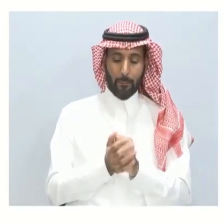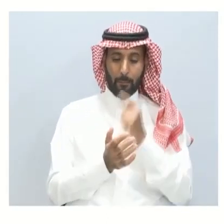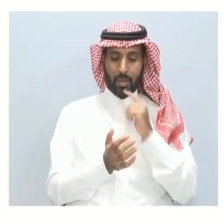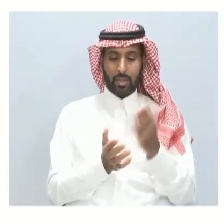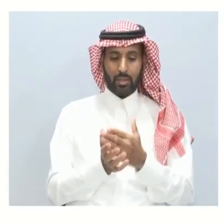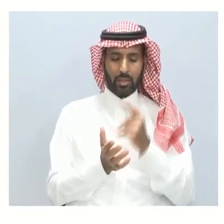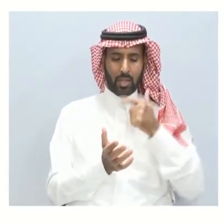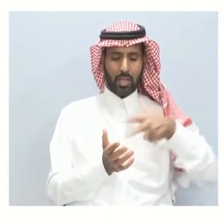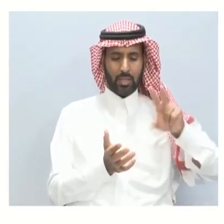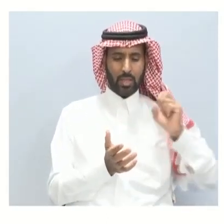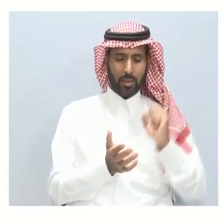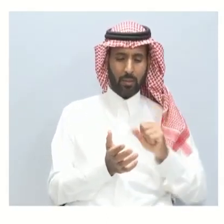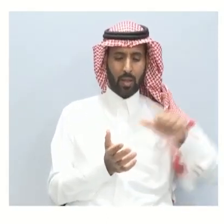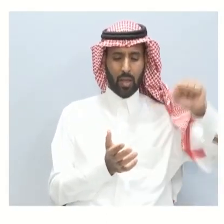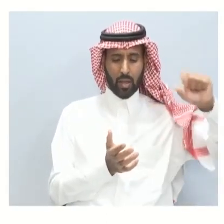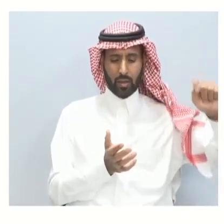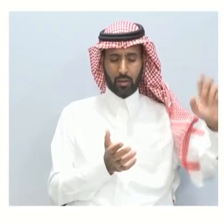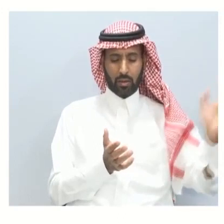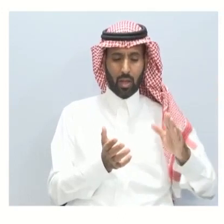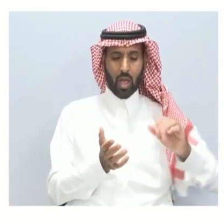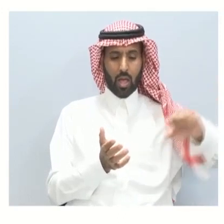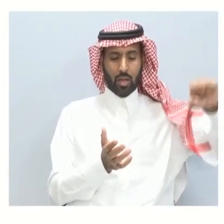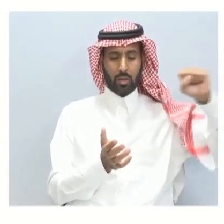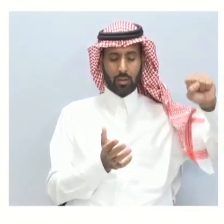الاسيتاتين لاحظ هذا هو